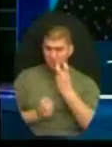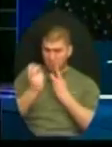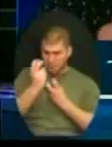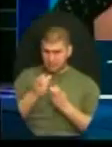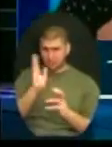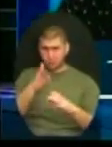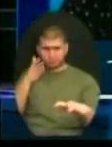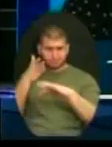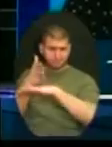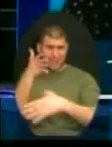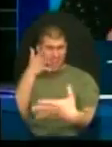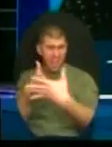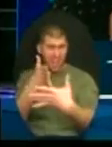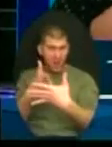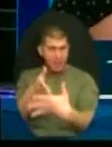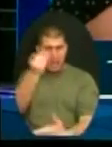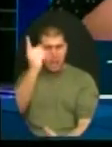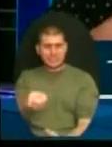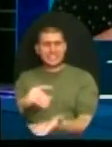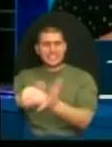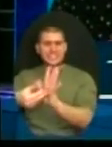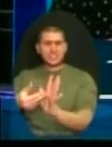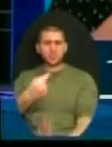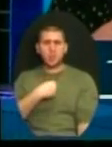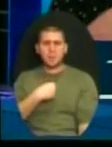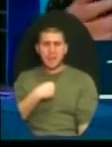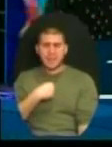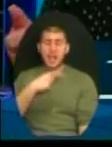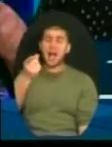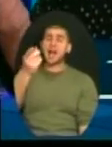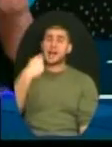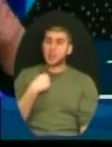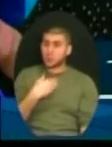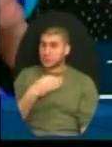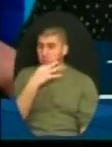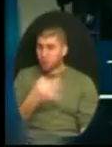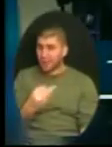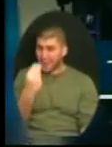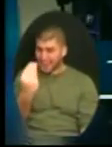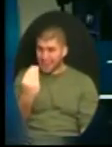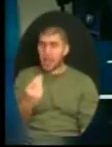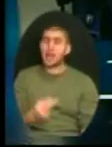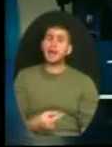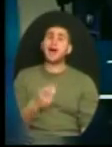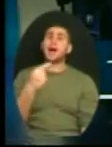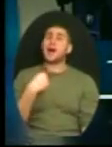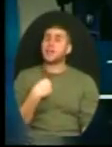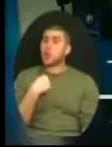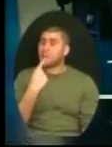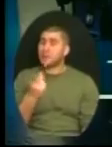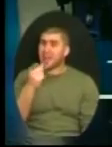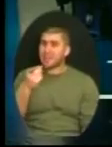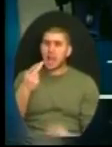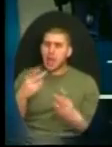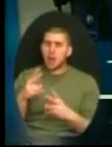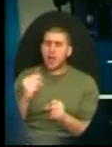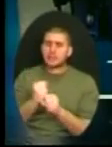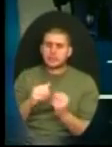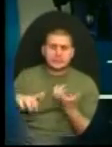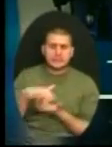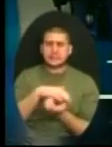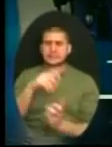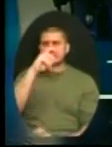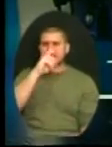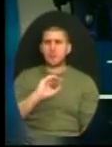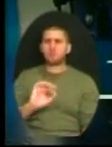אינפורמציה, ללכת ולחקור אותה. אתה לא צריך אישור ממני. בדיוק. אני חושב, החוק בכלל... אתה לא יכול לזהם את האווירה